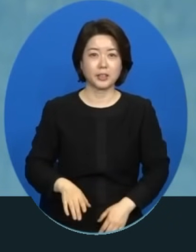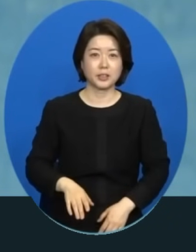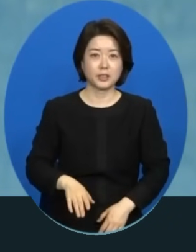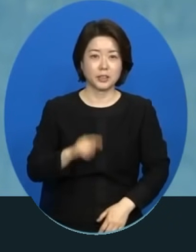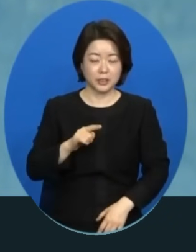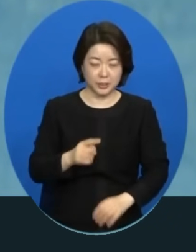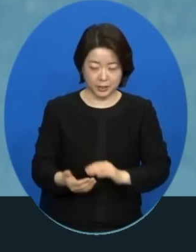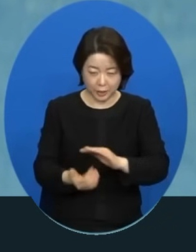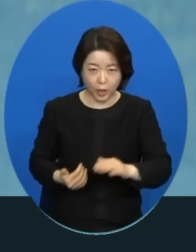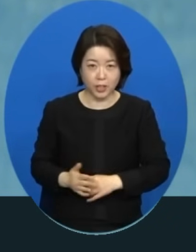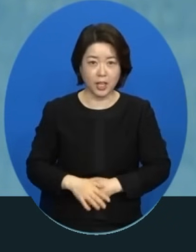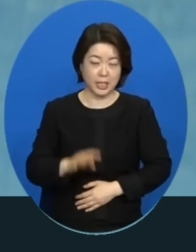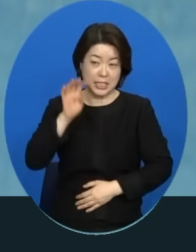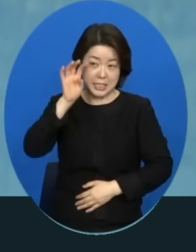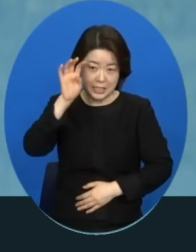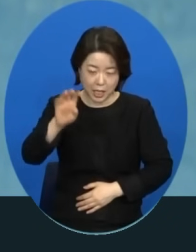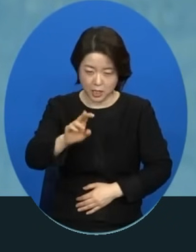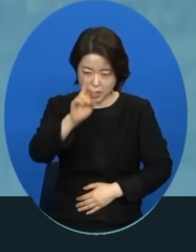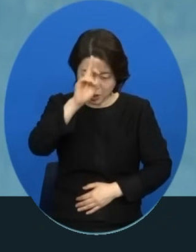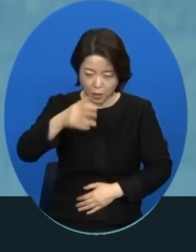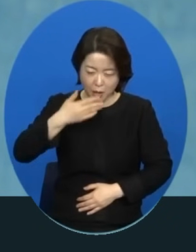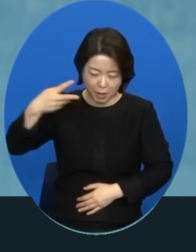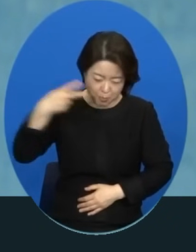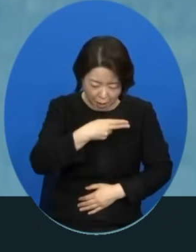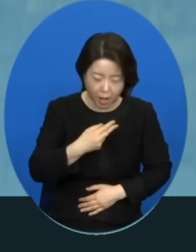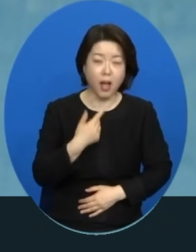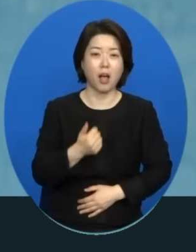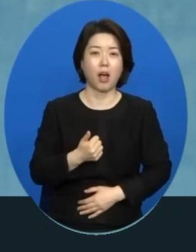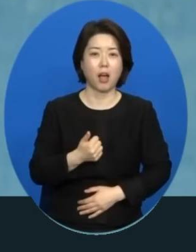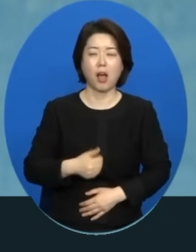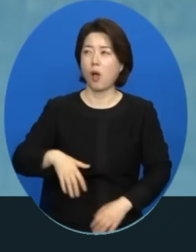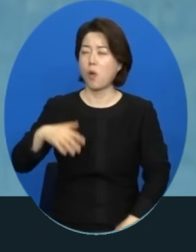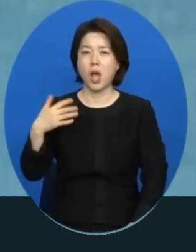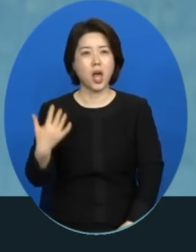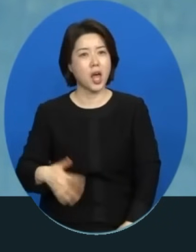40일 점심 금식을 하셨대요. 와,